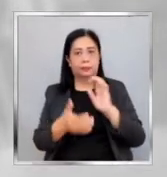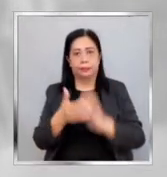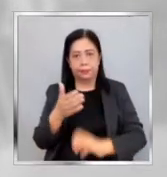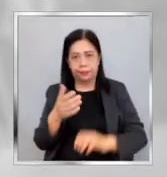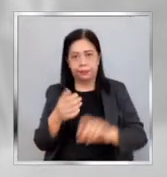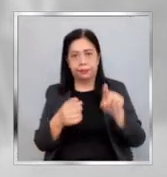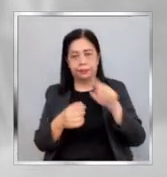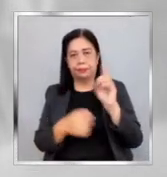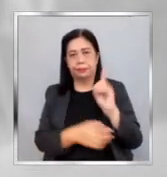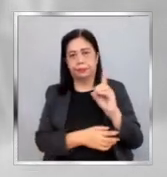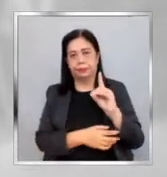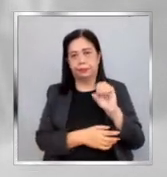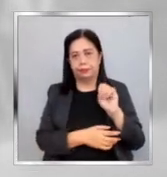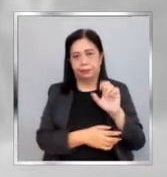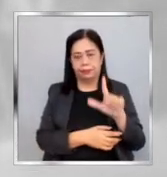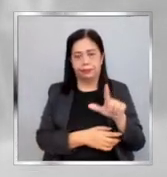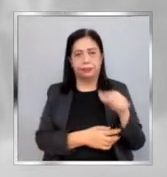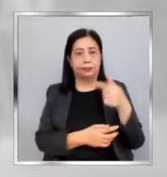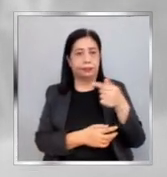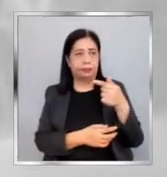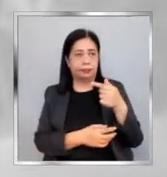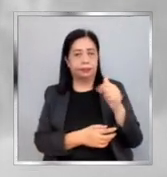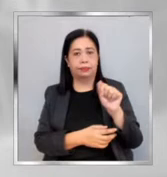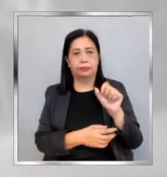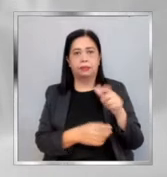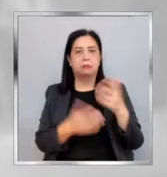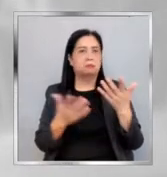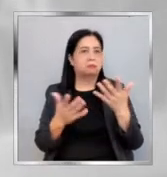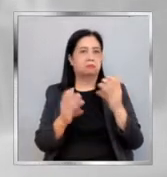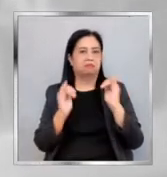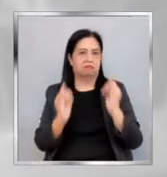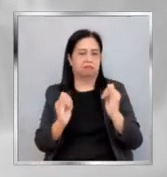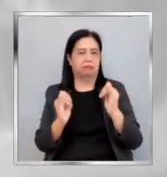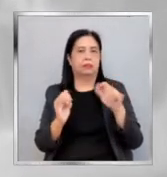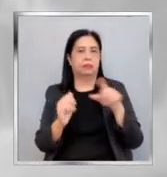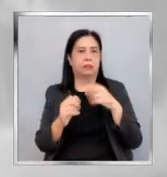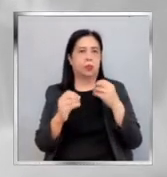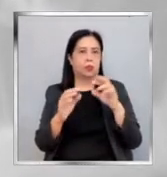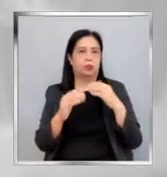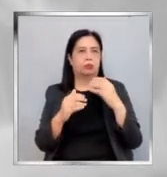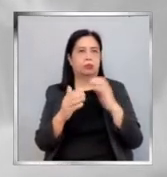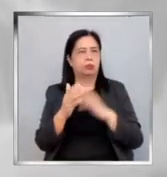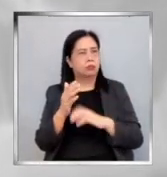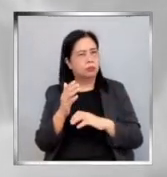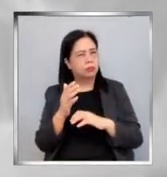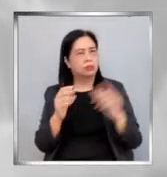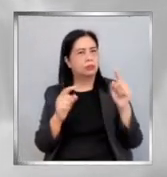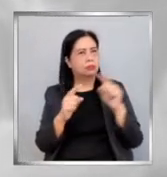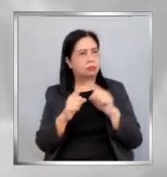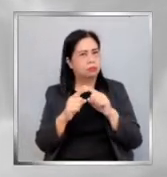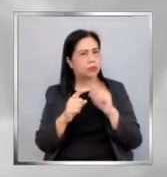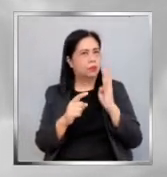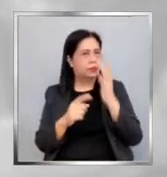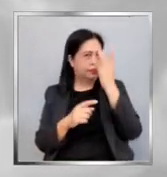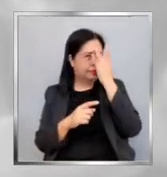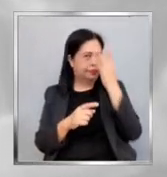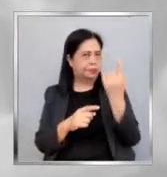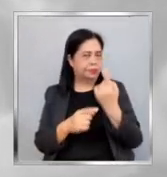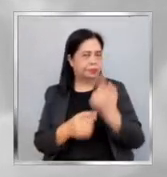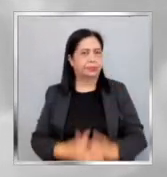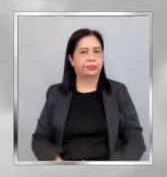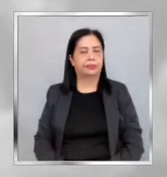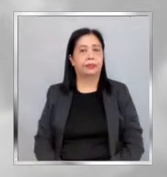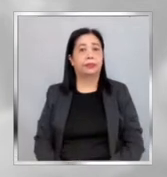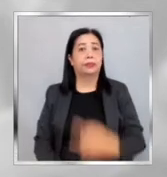diesel. Ang gasolina naman posibleng walang paggalaw o mag-rollback din ng hanggang 40 centavos. Ayon